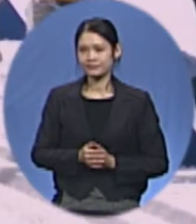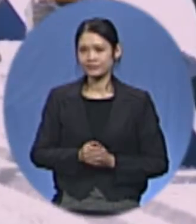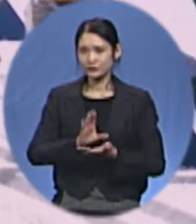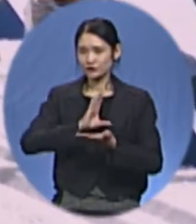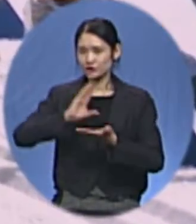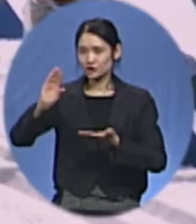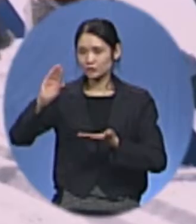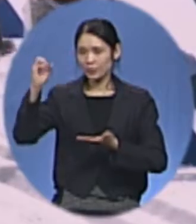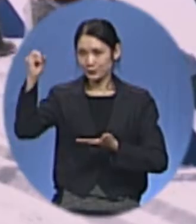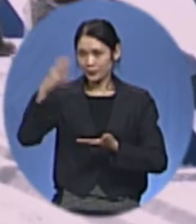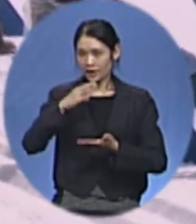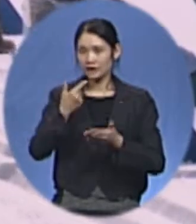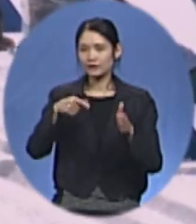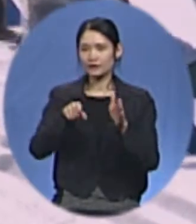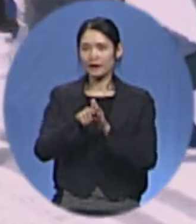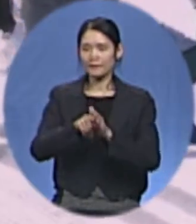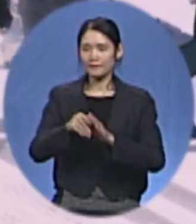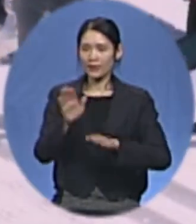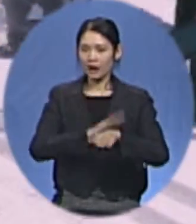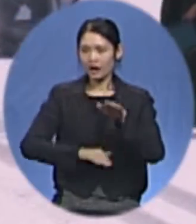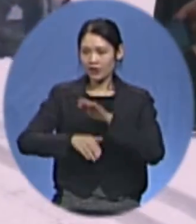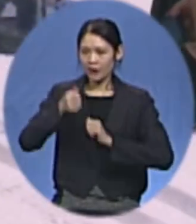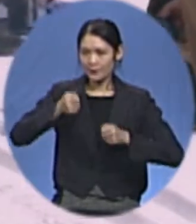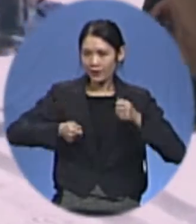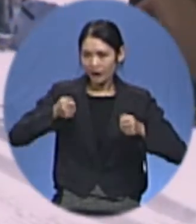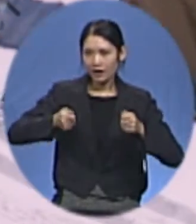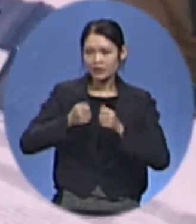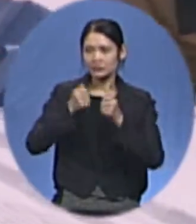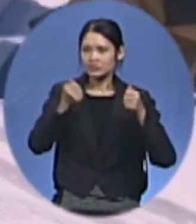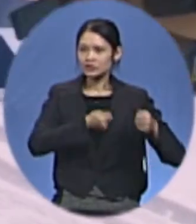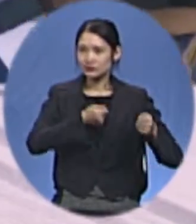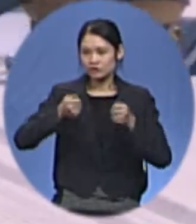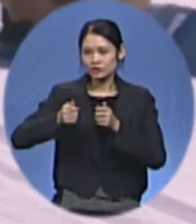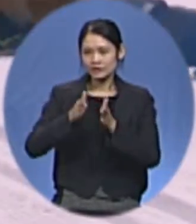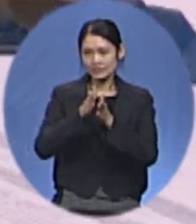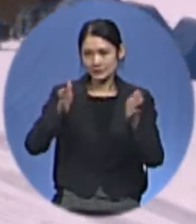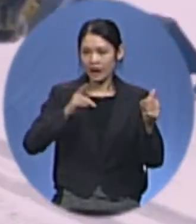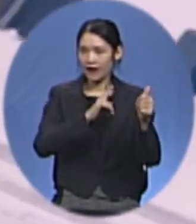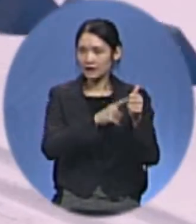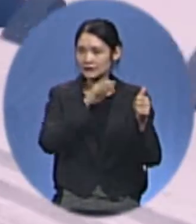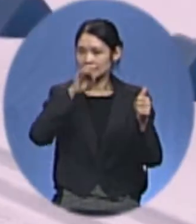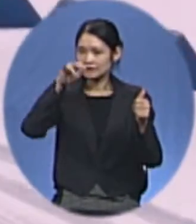출발 신호와 함께 빠르게 팔을 움직여 질주를 시작한 신혜연 선수.